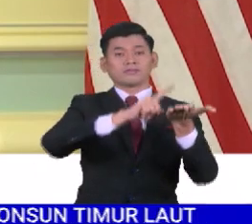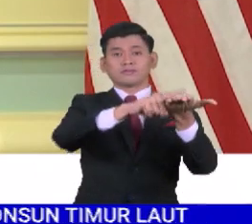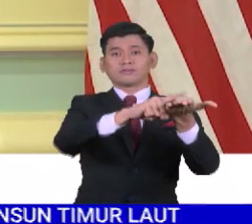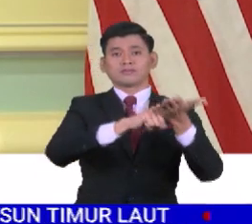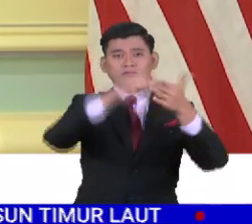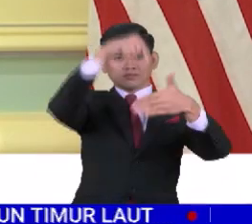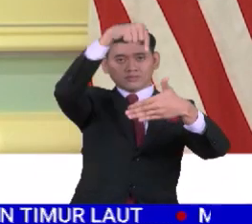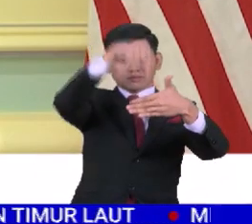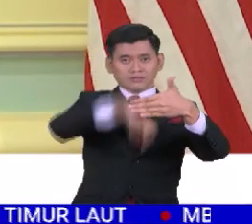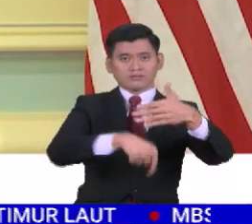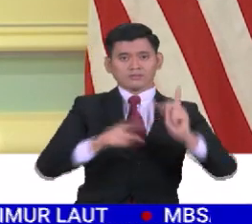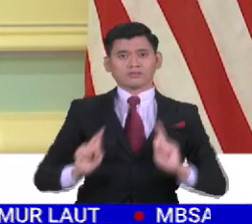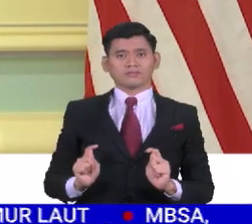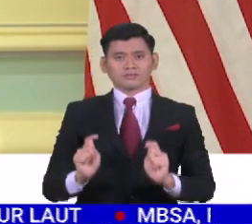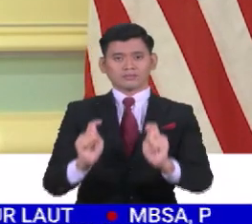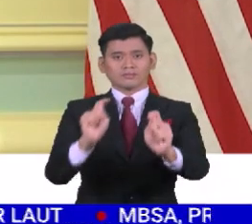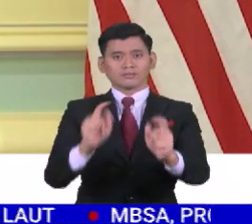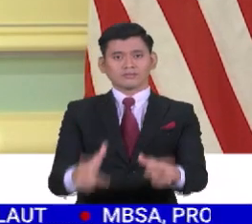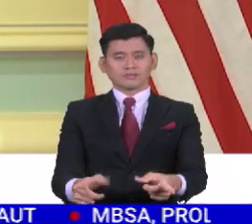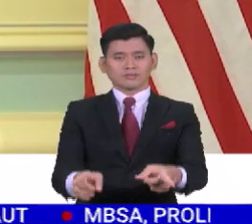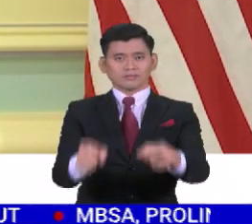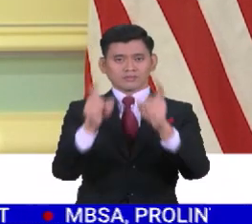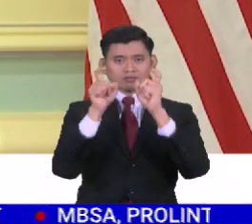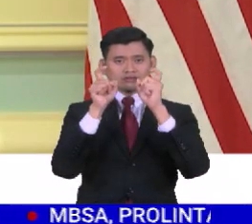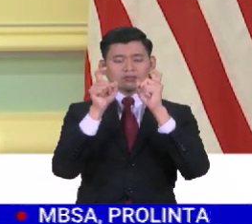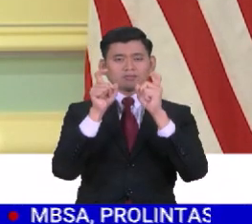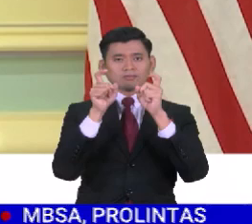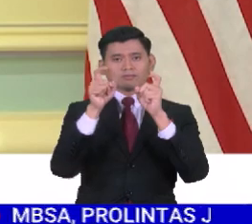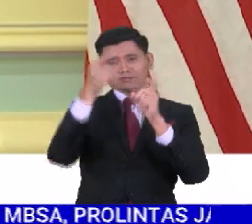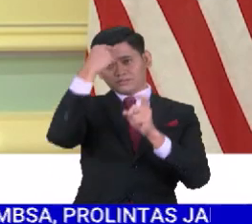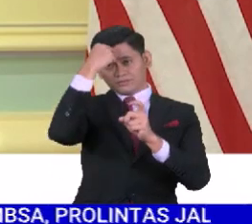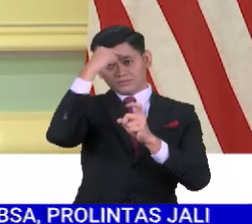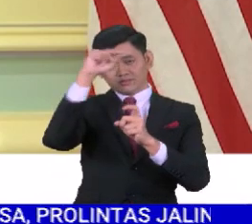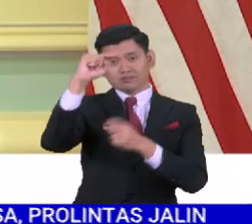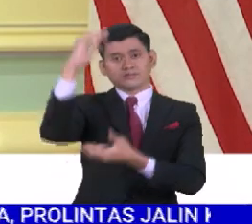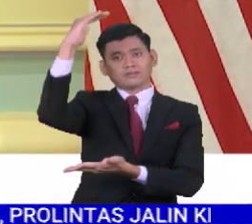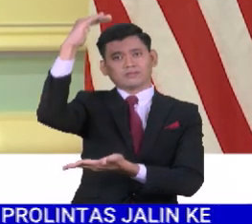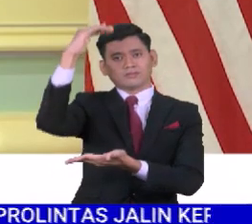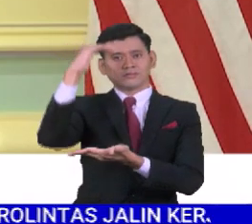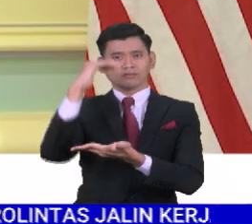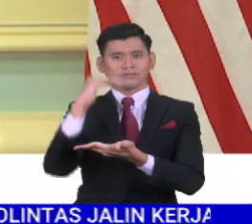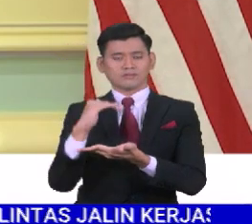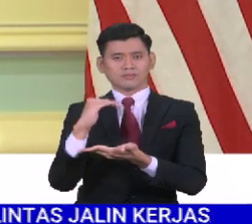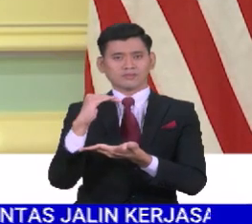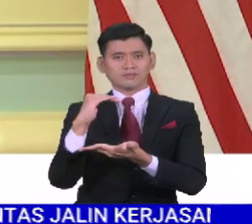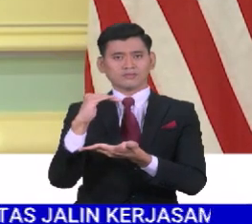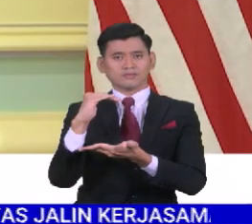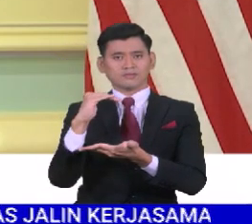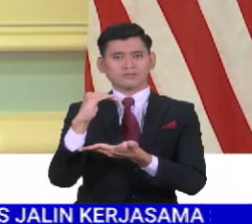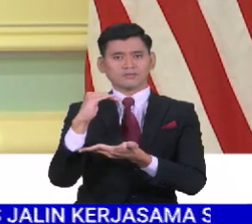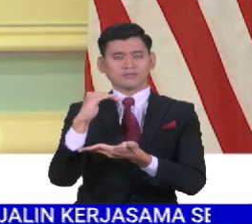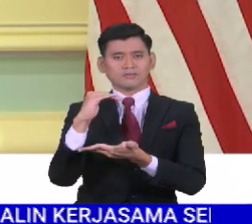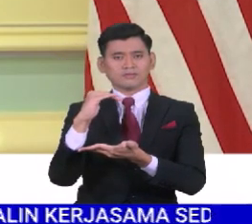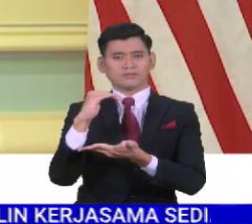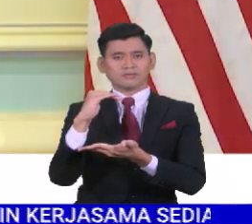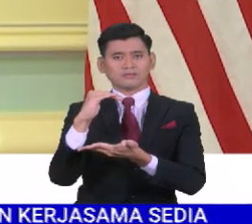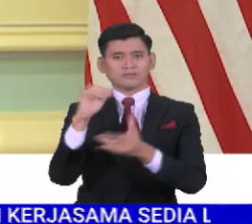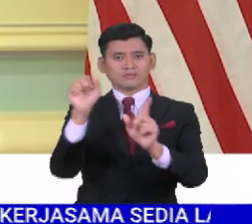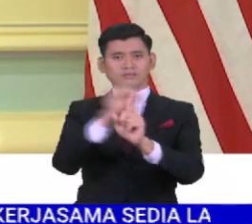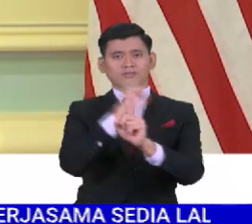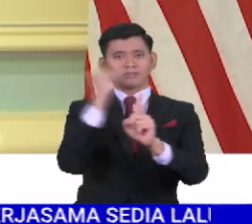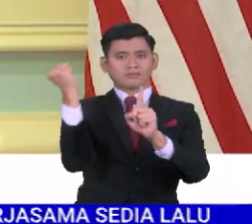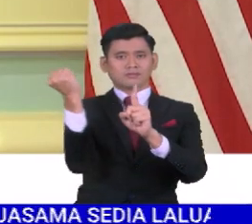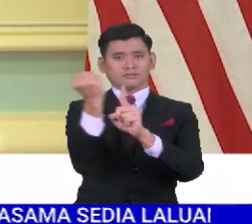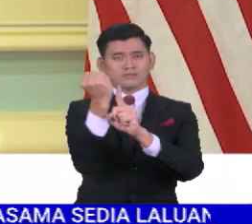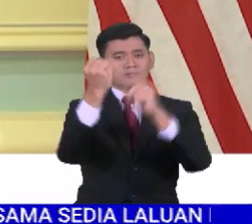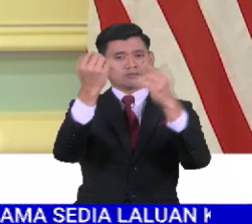teliti dan tindakan segera untuk mengurangkan tekanan ini dan saya